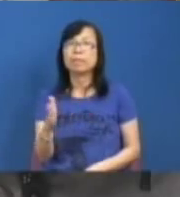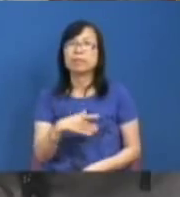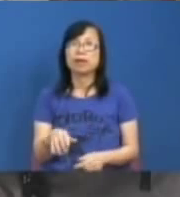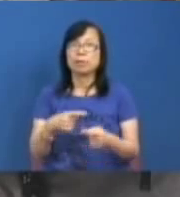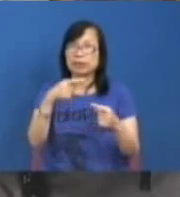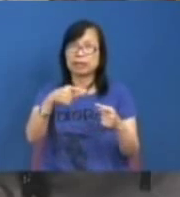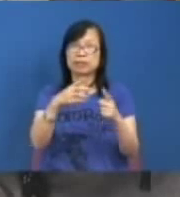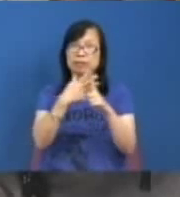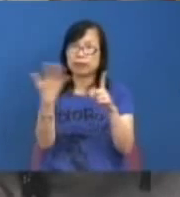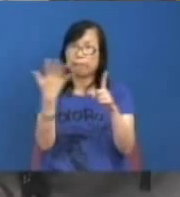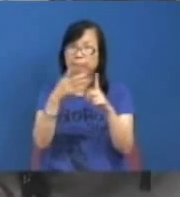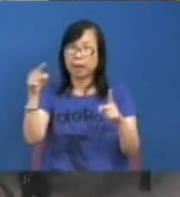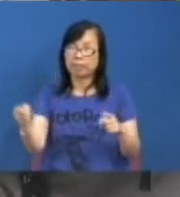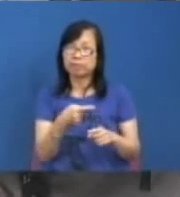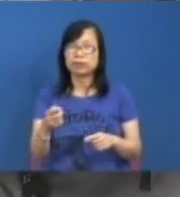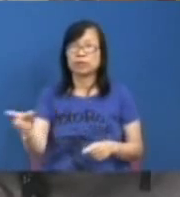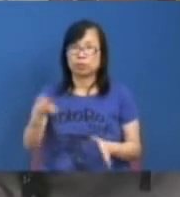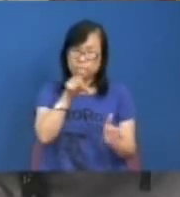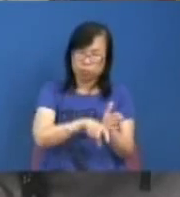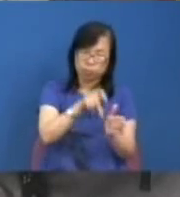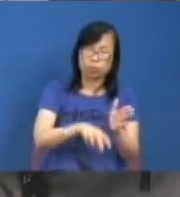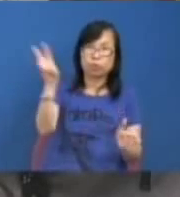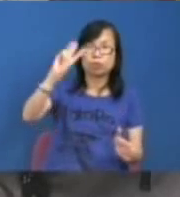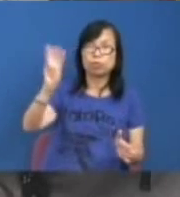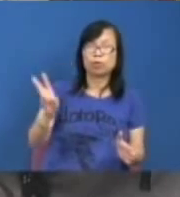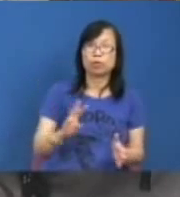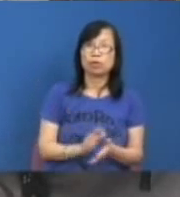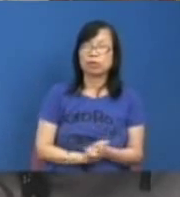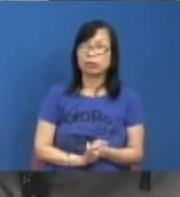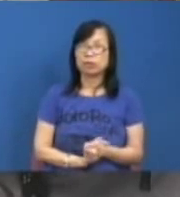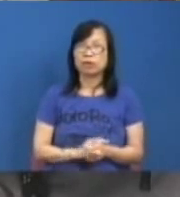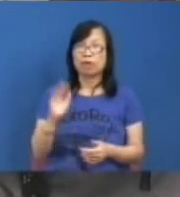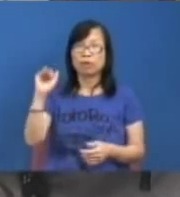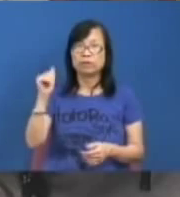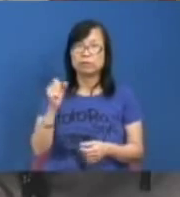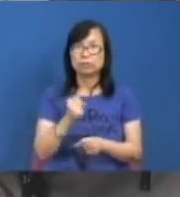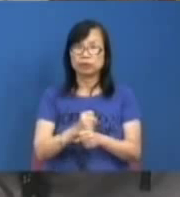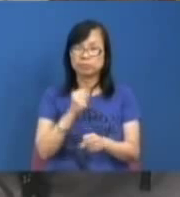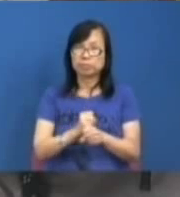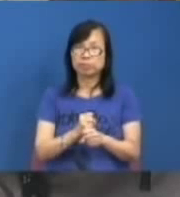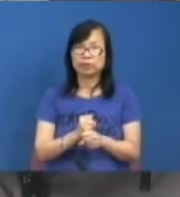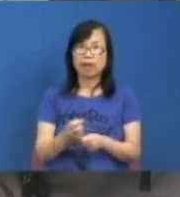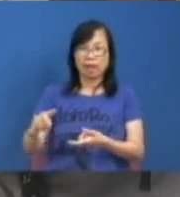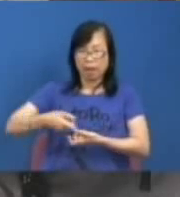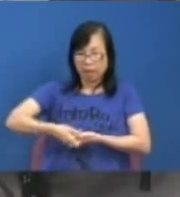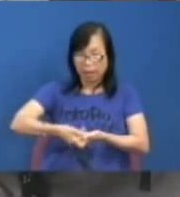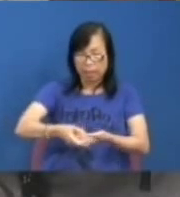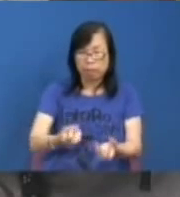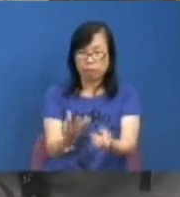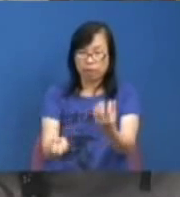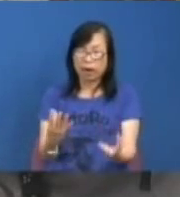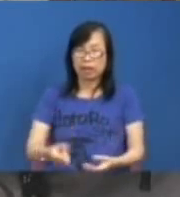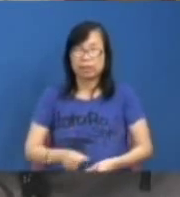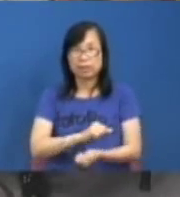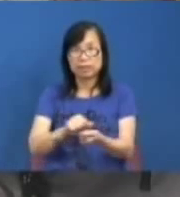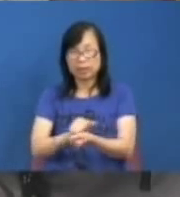15万啦， 係。咁嗱，佢儲到嘅水就正如頭先講啦，又可以做到一啲淋花啦、洗地啦，或者